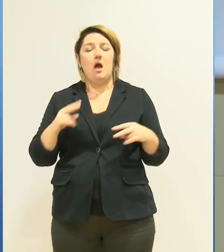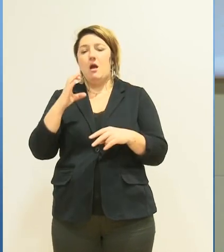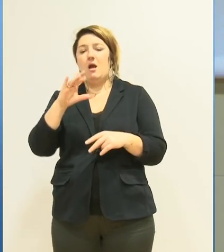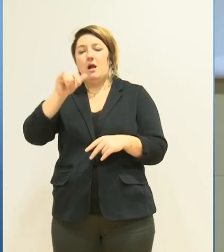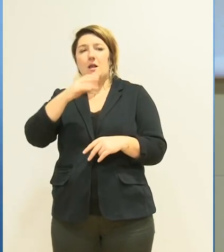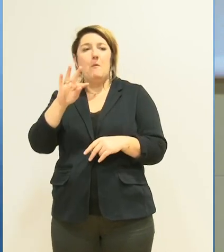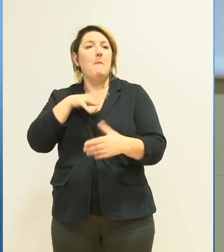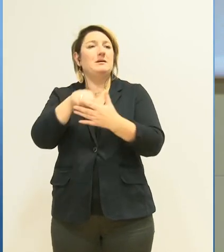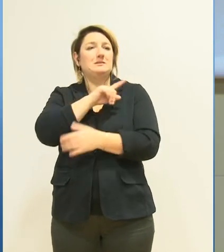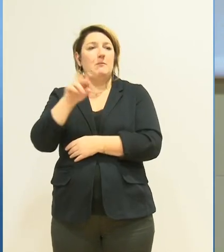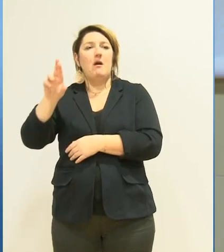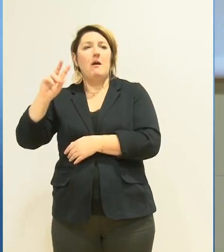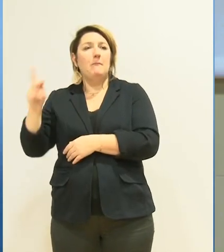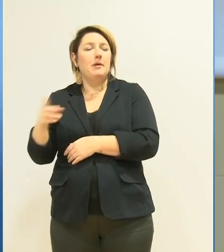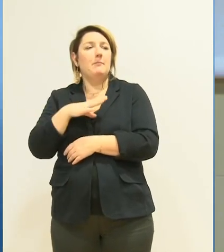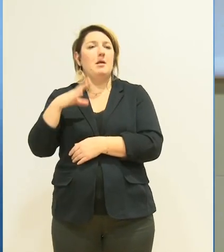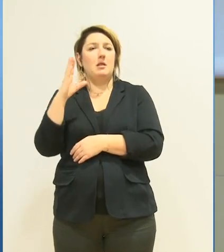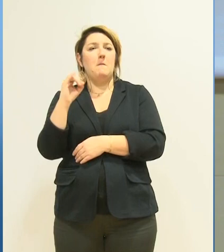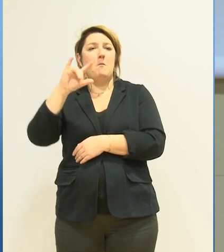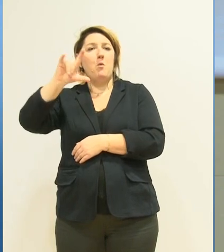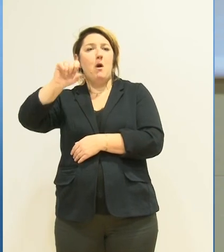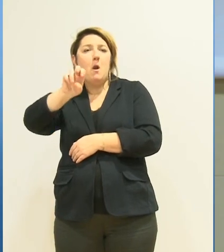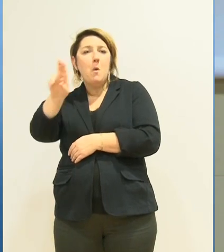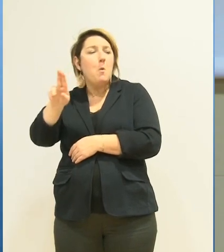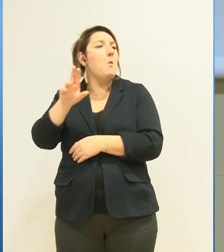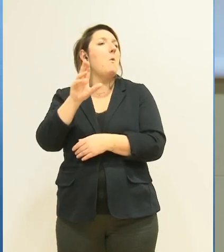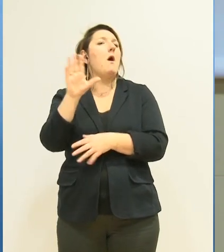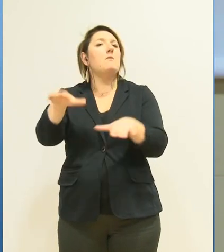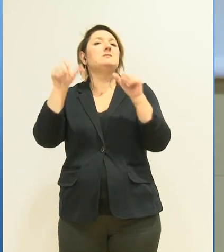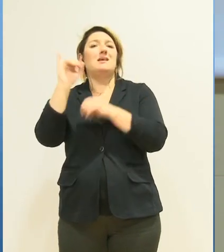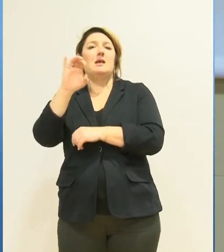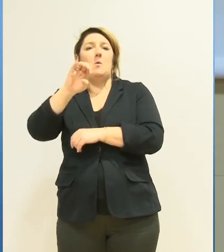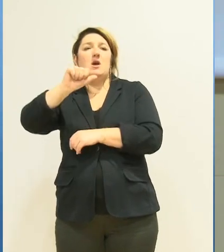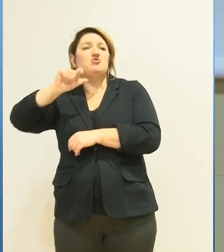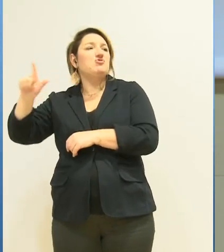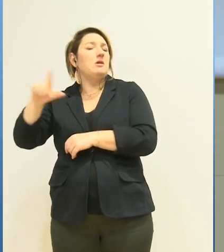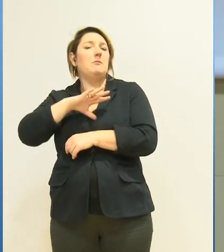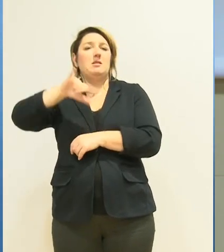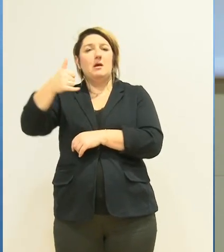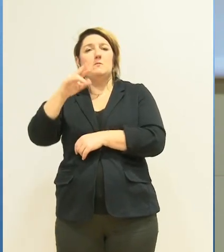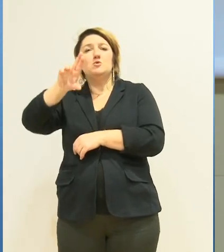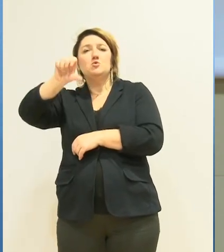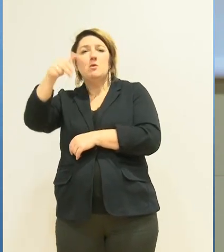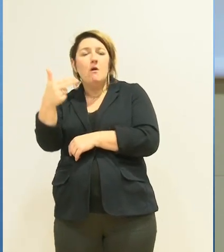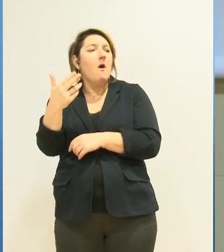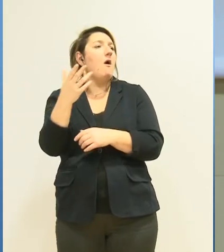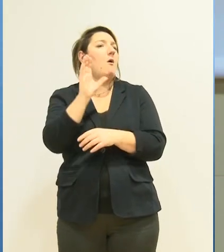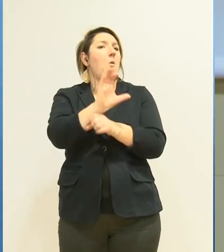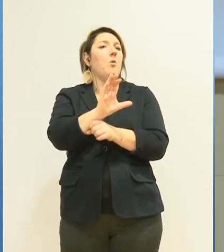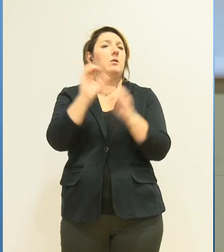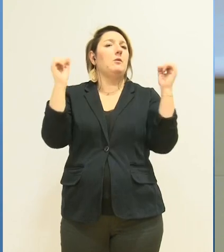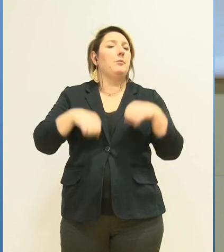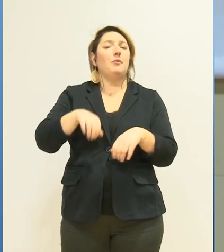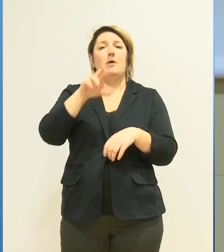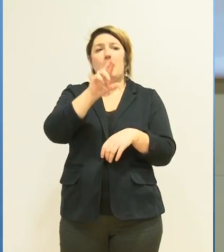rpm boileau qui s'abstient âgées madame julian qui votent contre qui vote